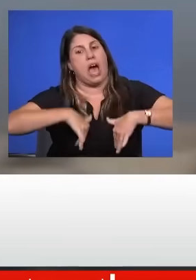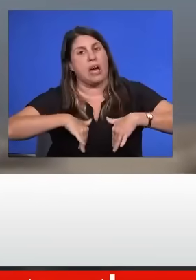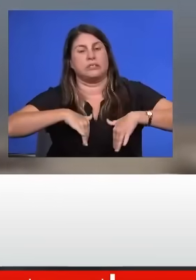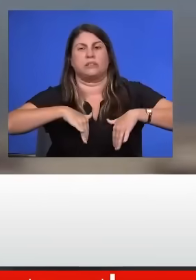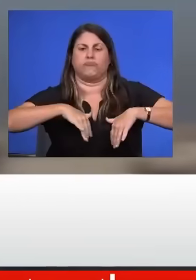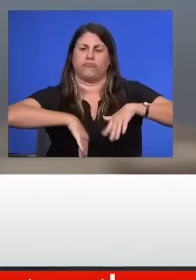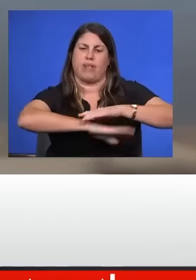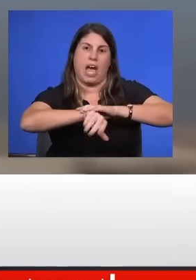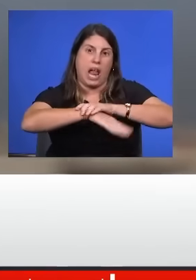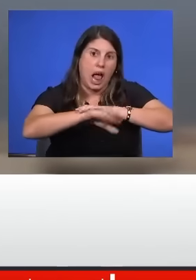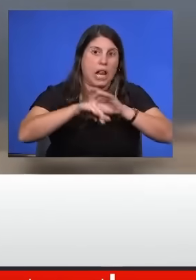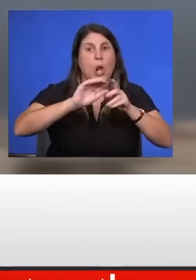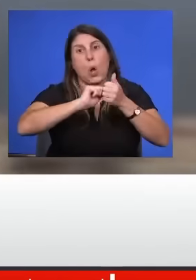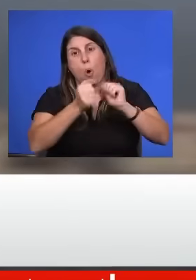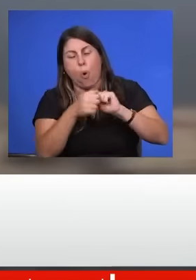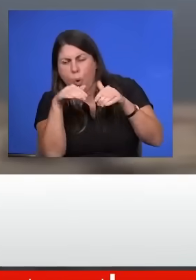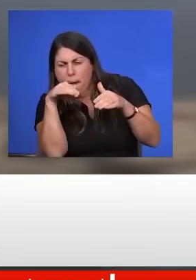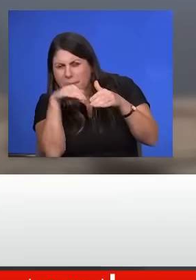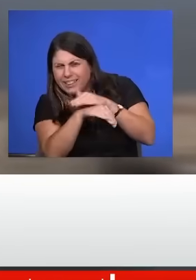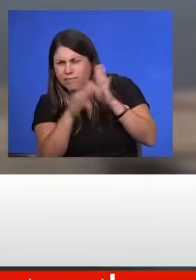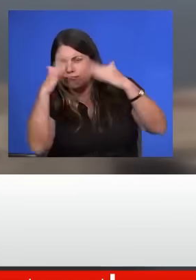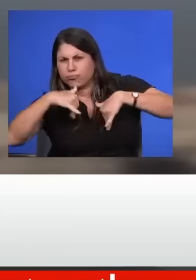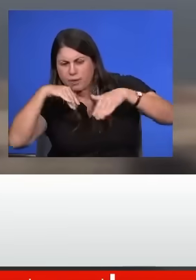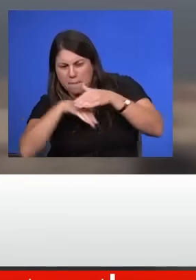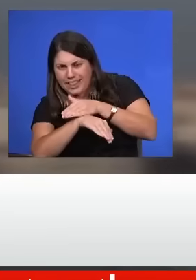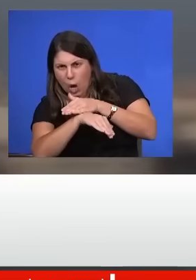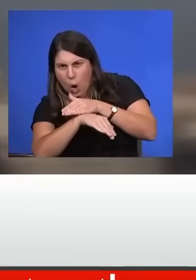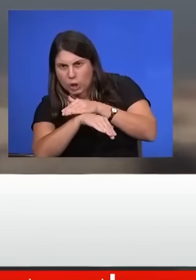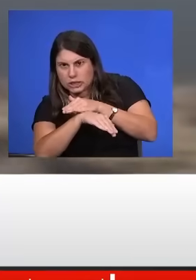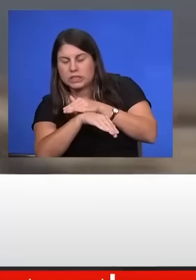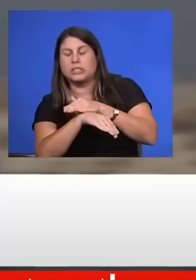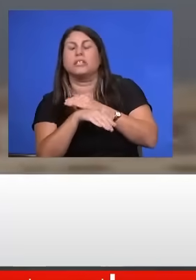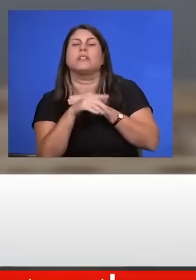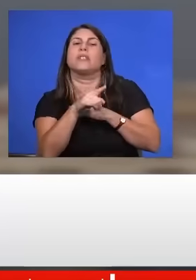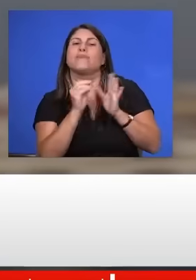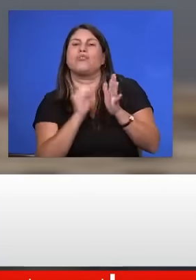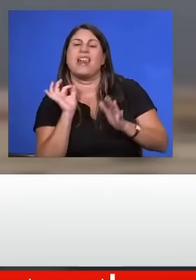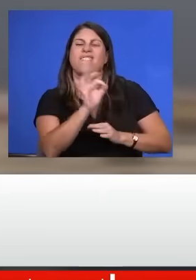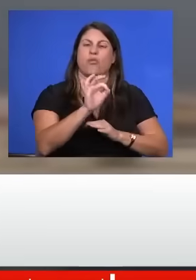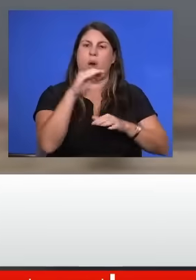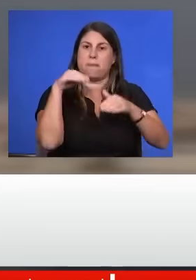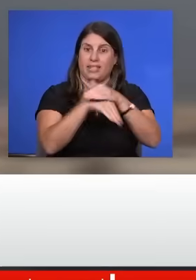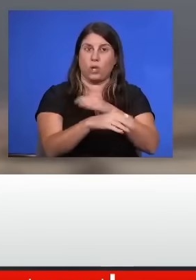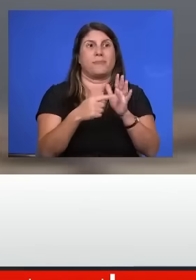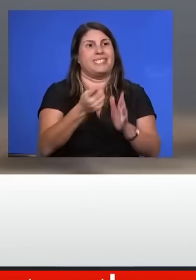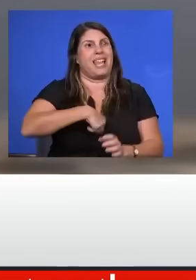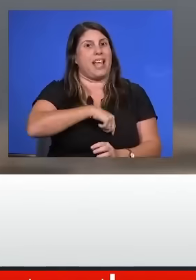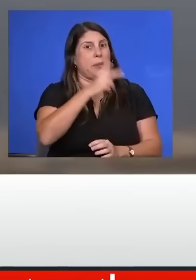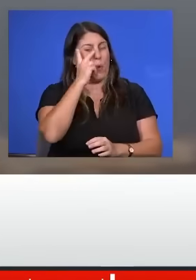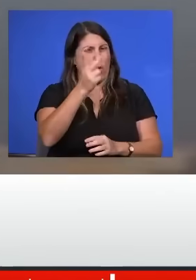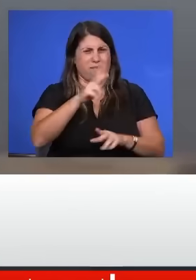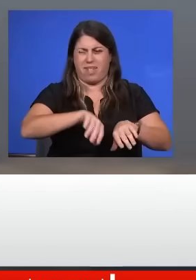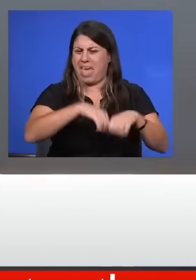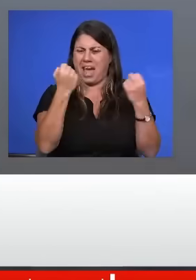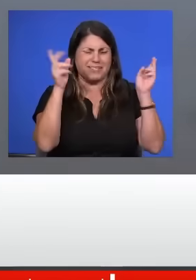מנהרות שהיו בתוך הרצועה, תקיפה שכוונה לתשתיות של מנהרות, ובגלל זה אנחנו רואים את כל ההרס הרב בתוך